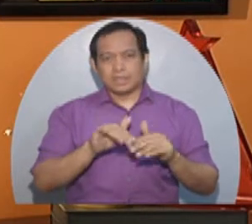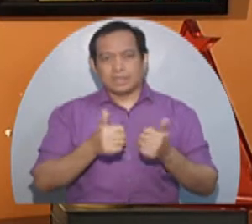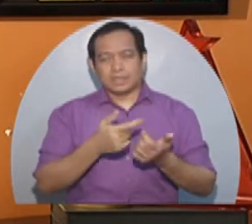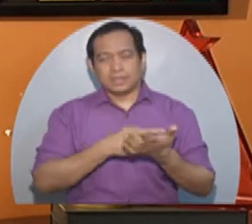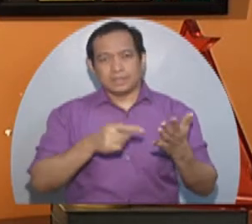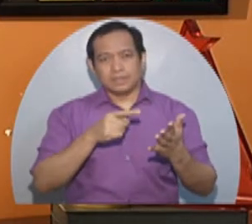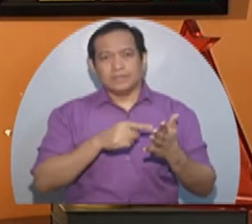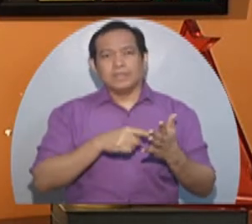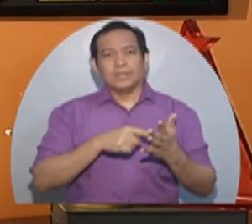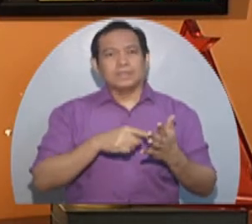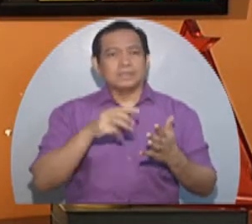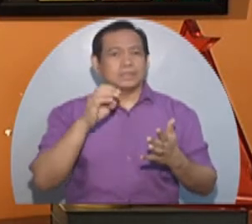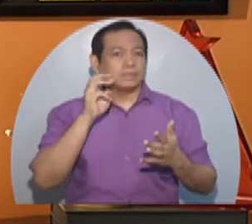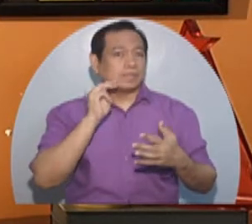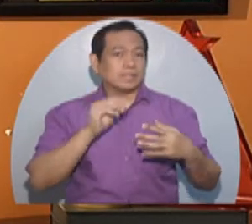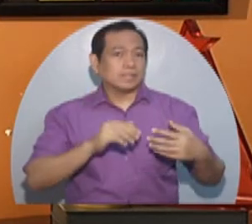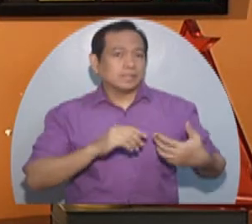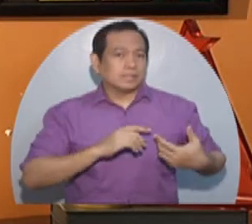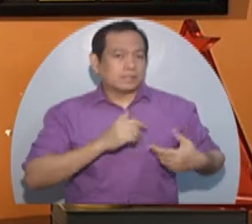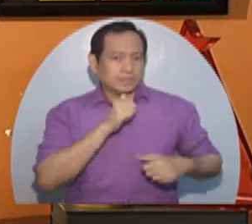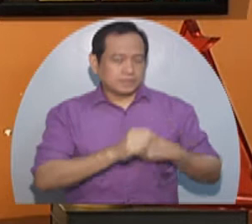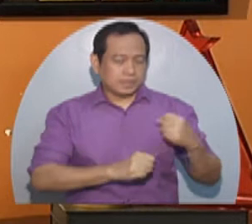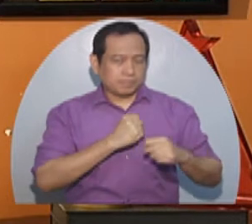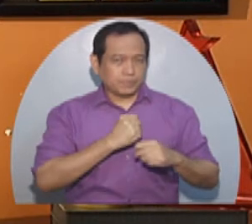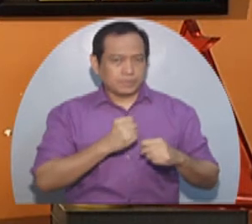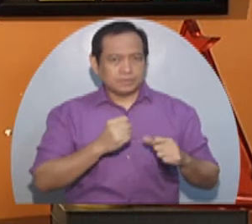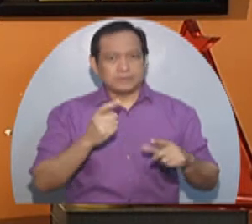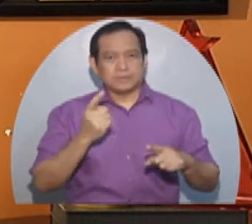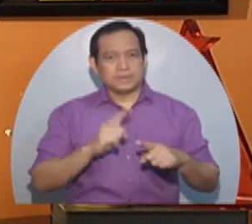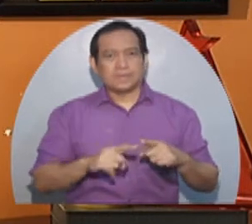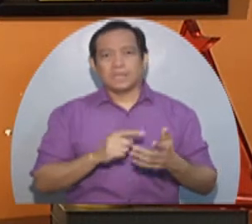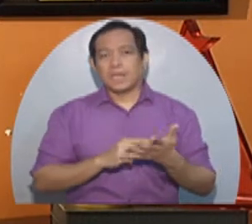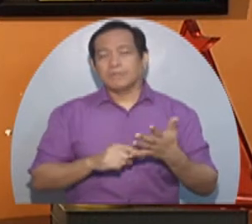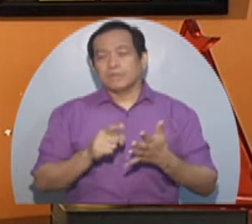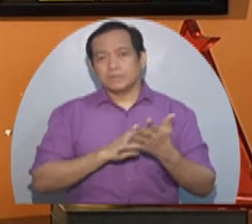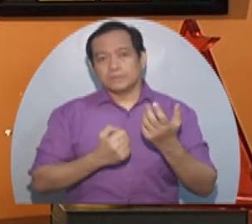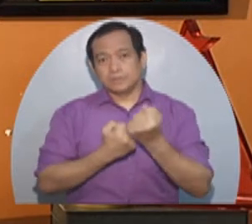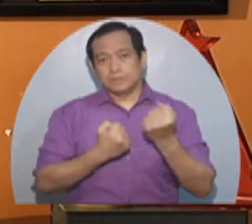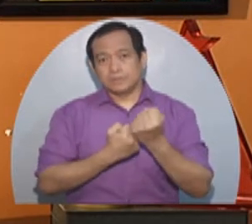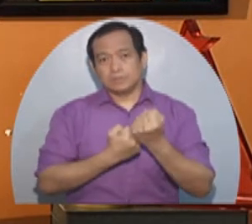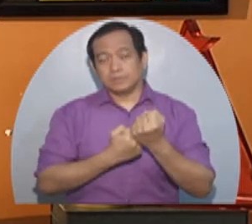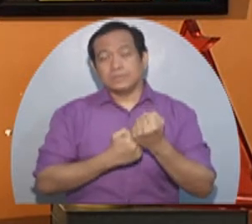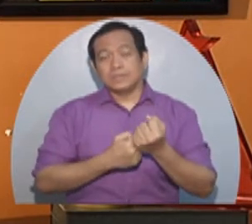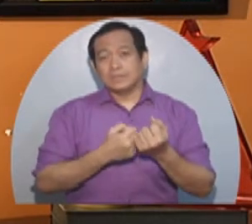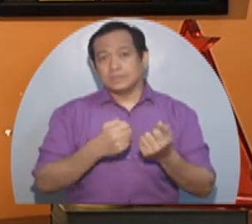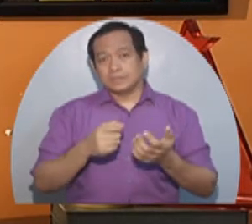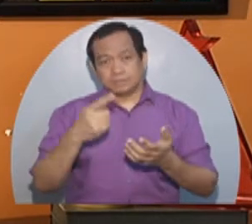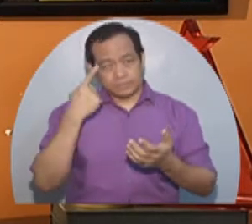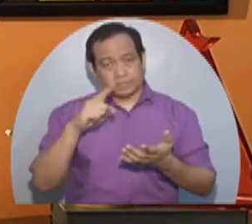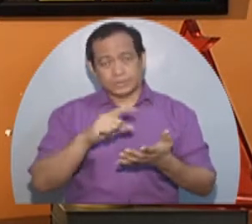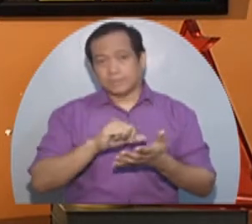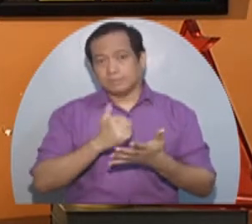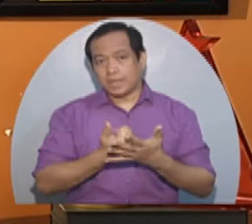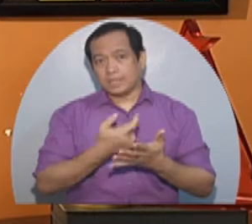hirap na dinaranas ni Aling Maria. Hindi po nila kakayanin ang gastusin para sa kanyang major